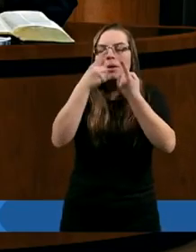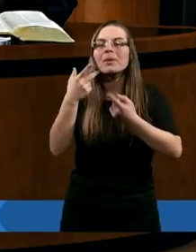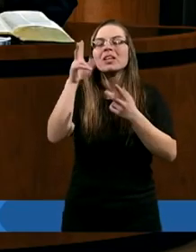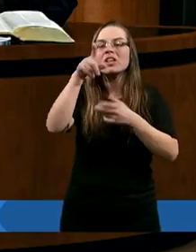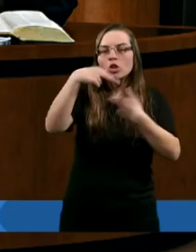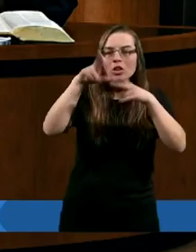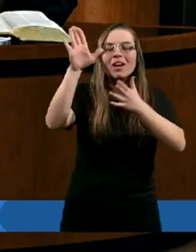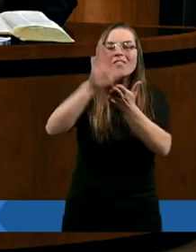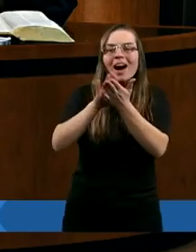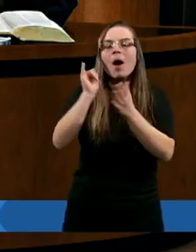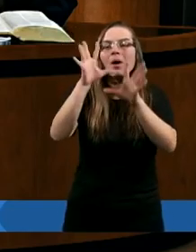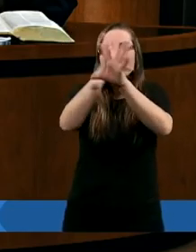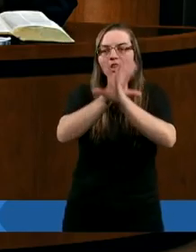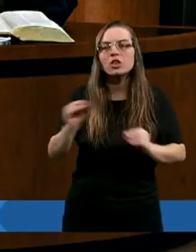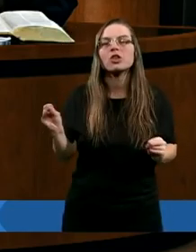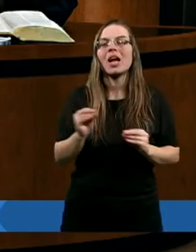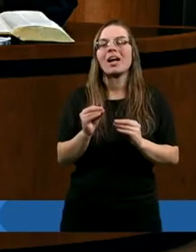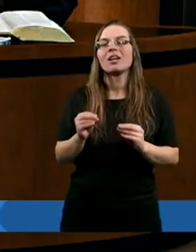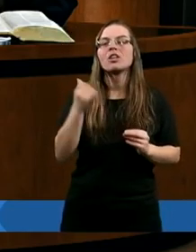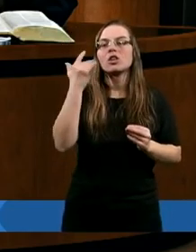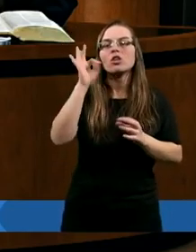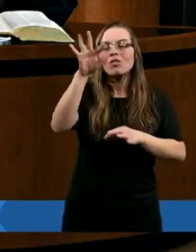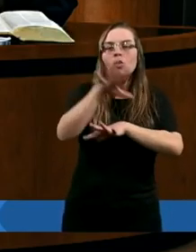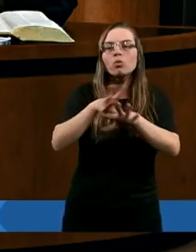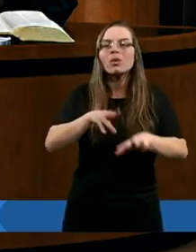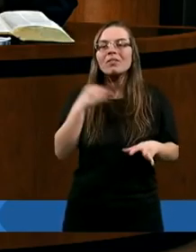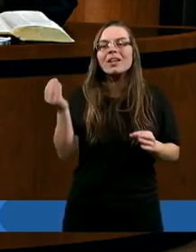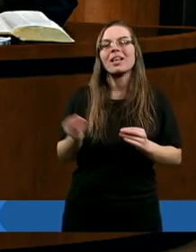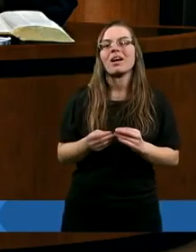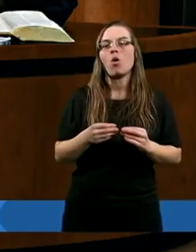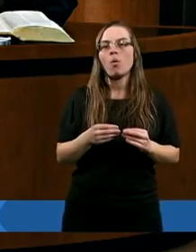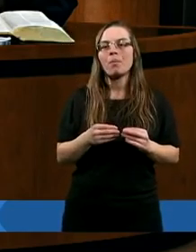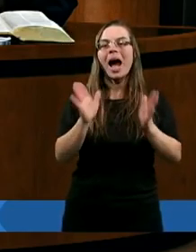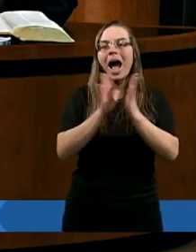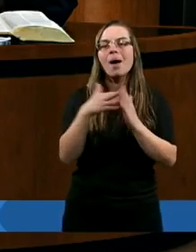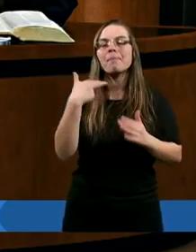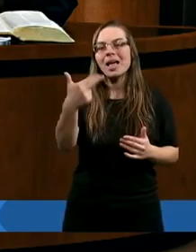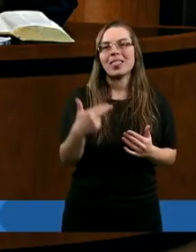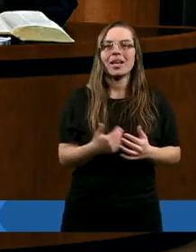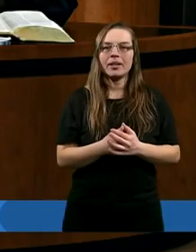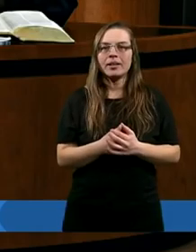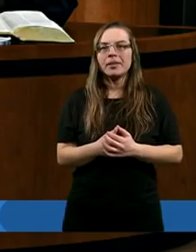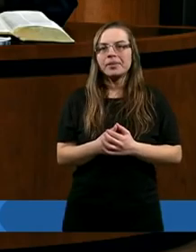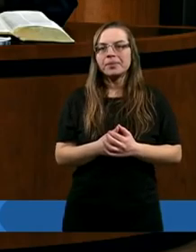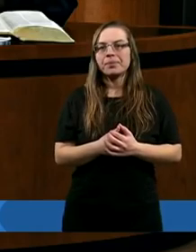Tobie odejemy chwały, Ciebie wielbiamy na wieki, bo tylko Ty jesteś godzien chwały, Panie. Amen.